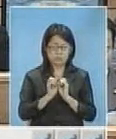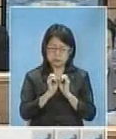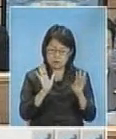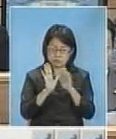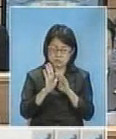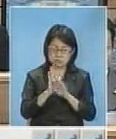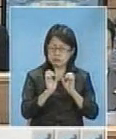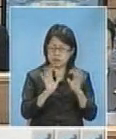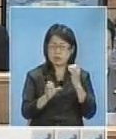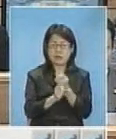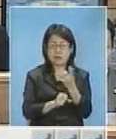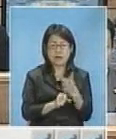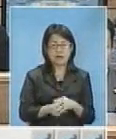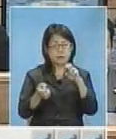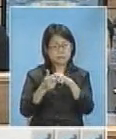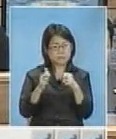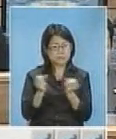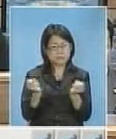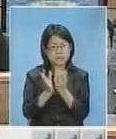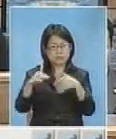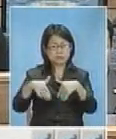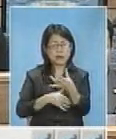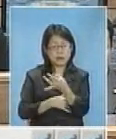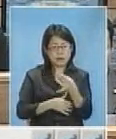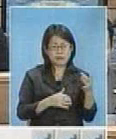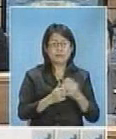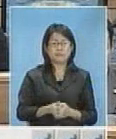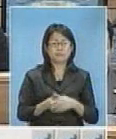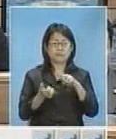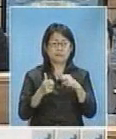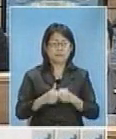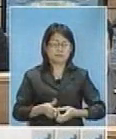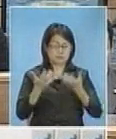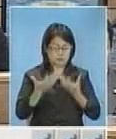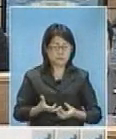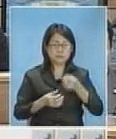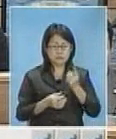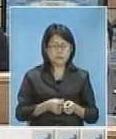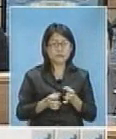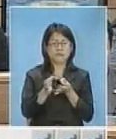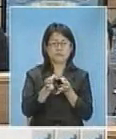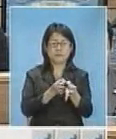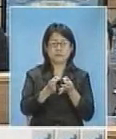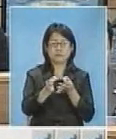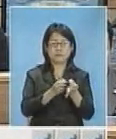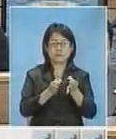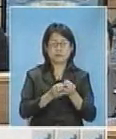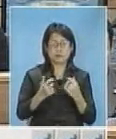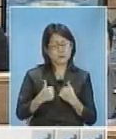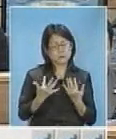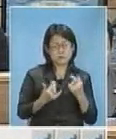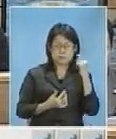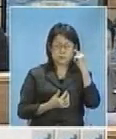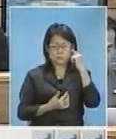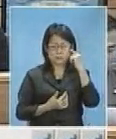ไรมีผลกระทบต่อพี่น้องประชาชนส่วนไหนบ้างเป็นภาระหน้าที่ที่วันนี้ท่านต้องชี้แจงให้กับเราก่อนที่เราจะสามารถ